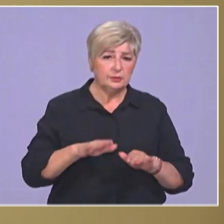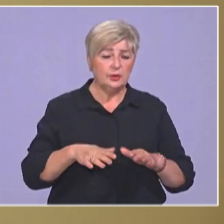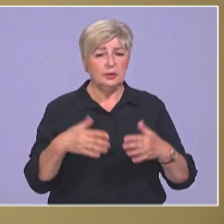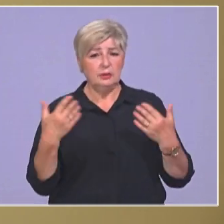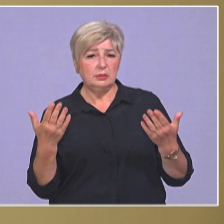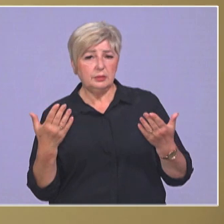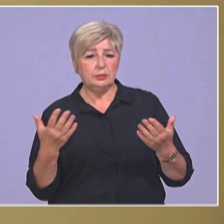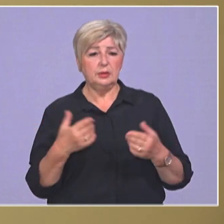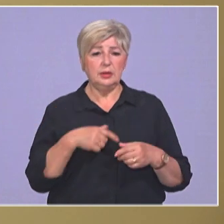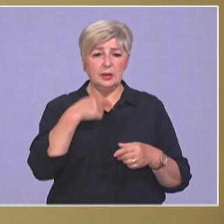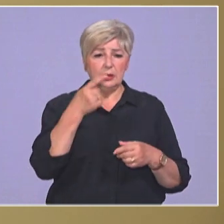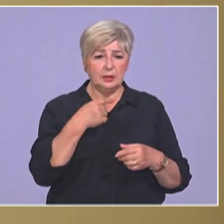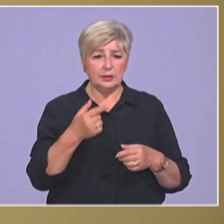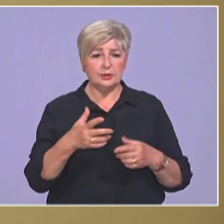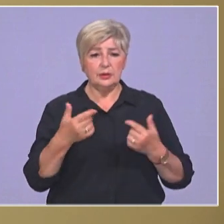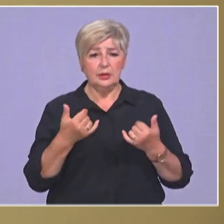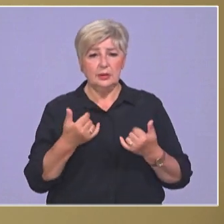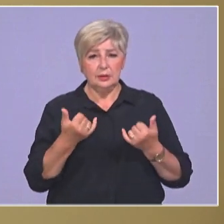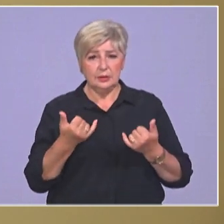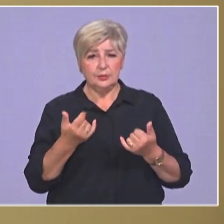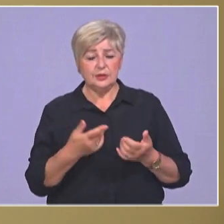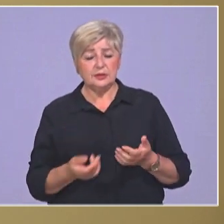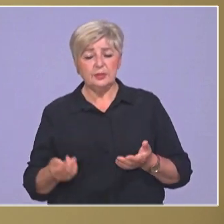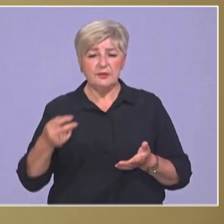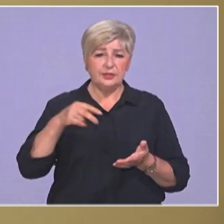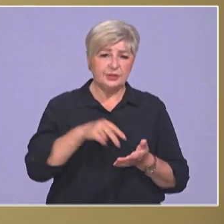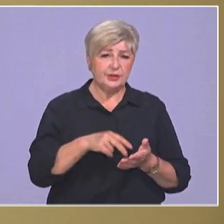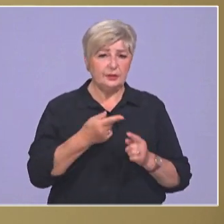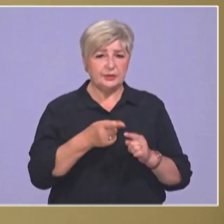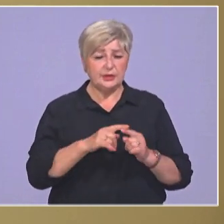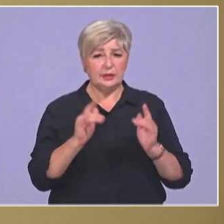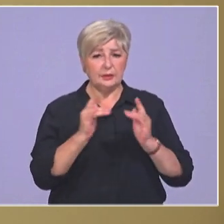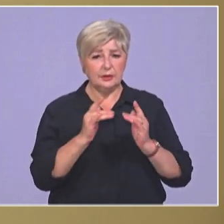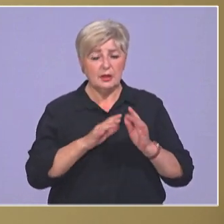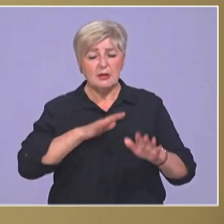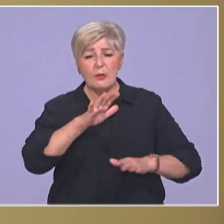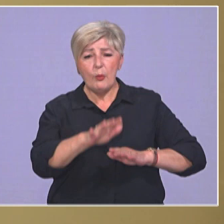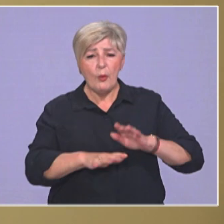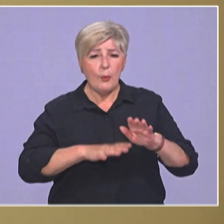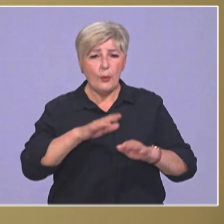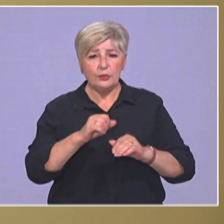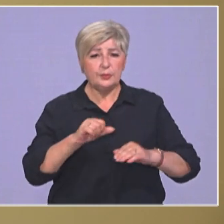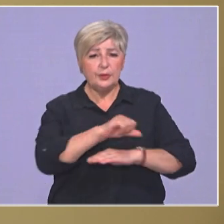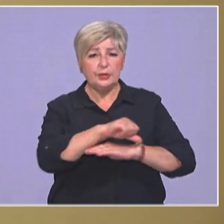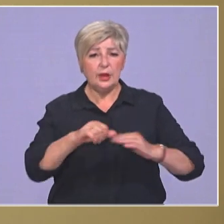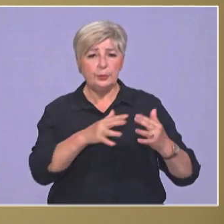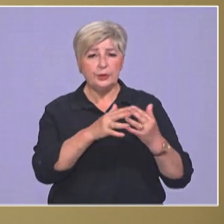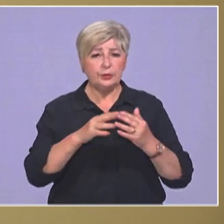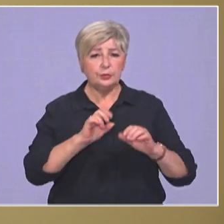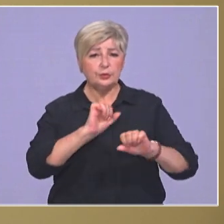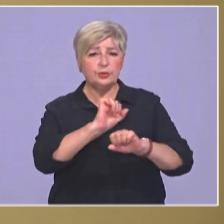я б зараз би виліз з цієї кроваті і поповз би на передову, щоб зупинити ворога,